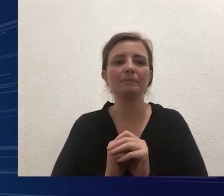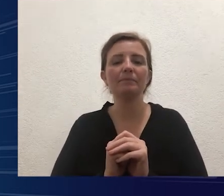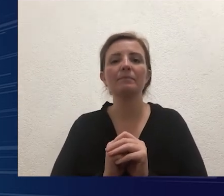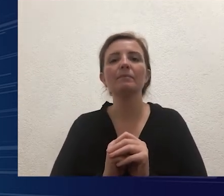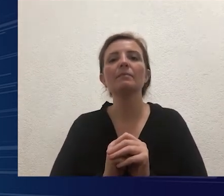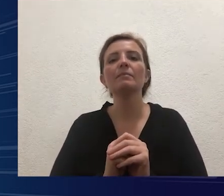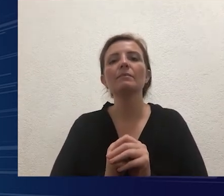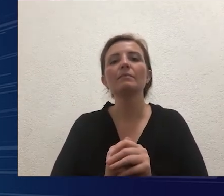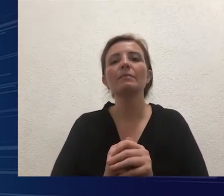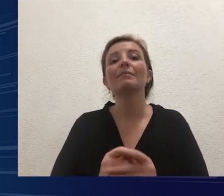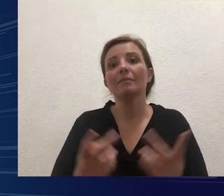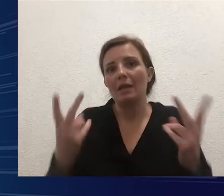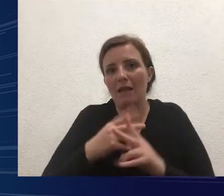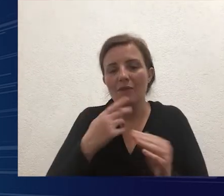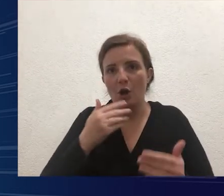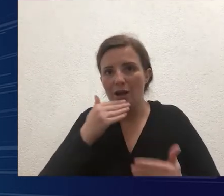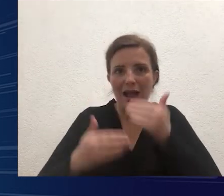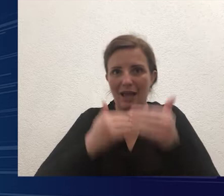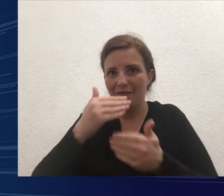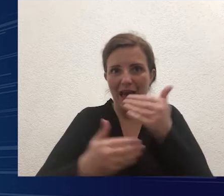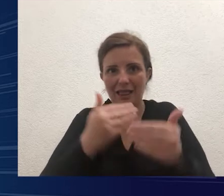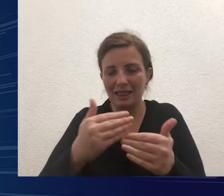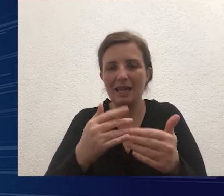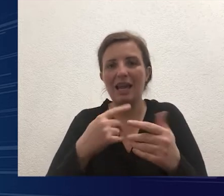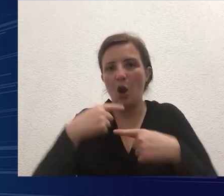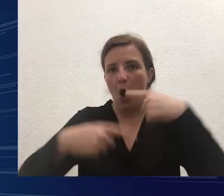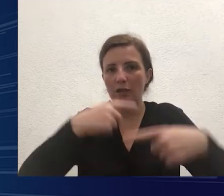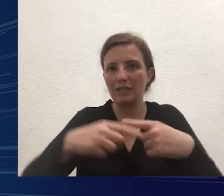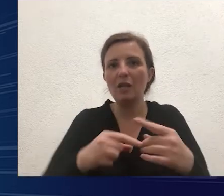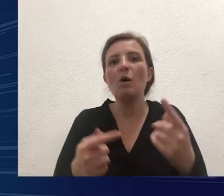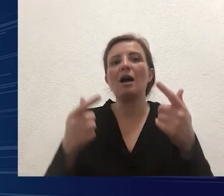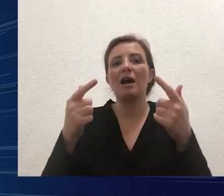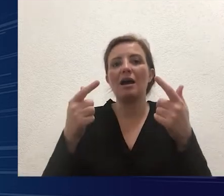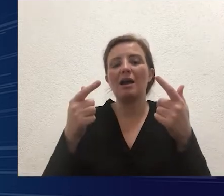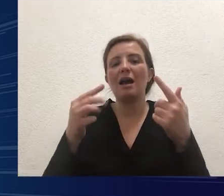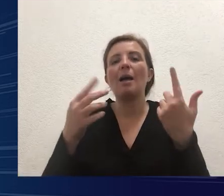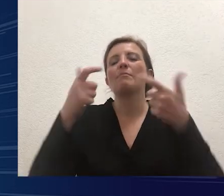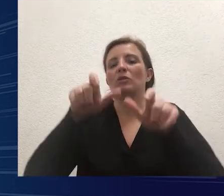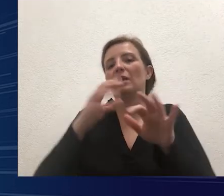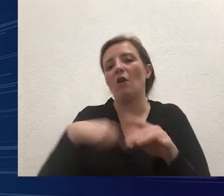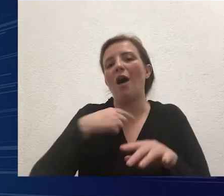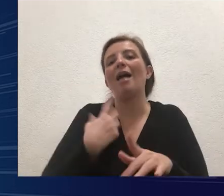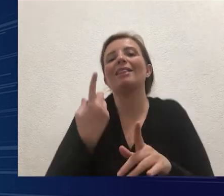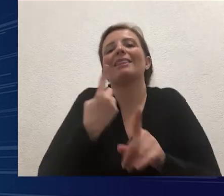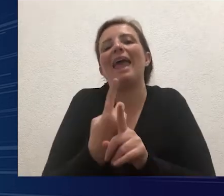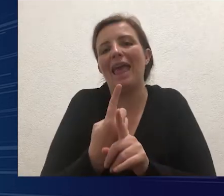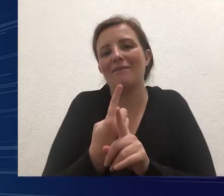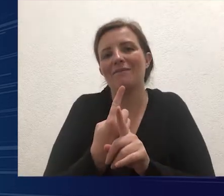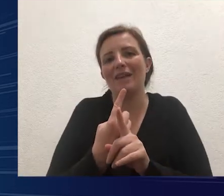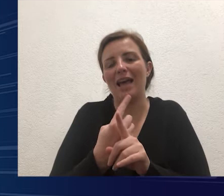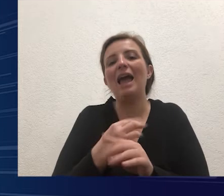dovendo procedere a tappe forzate visto che ci compete soprattutto